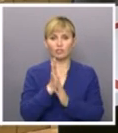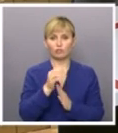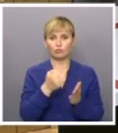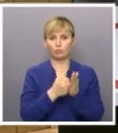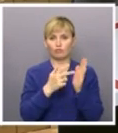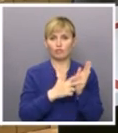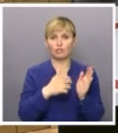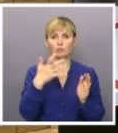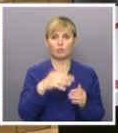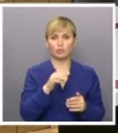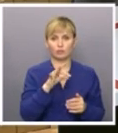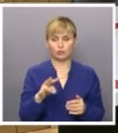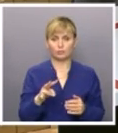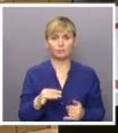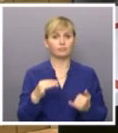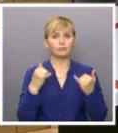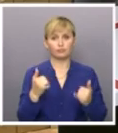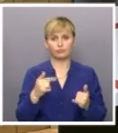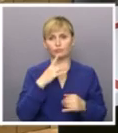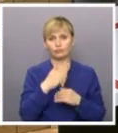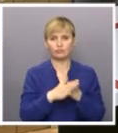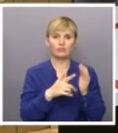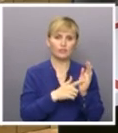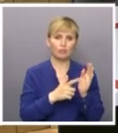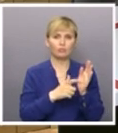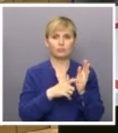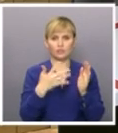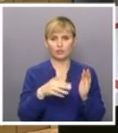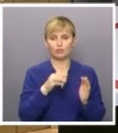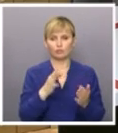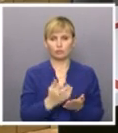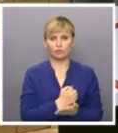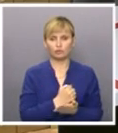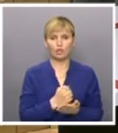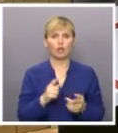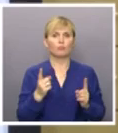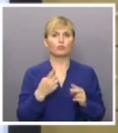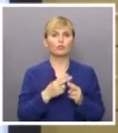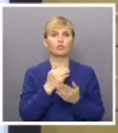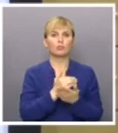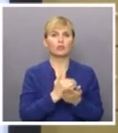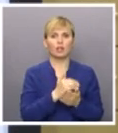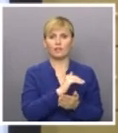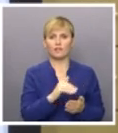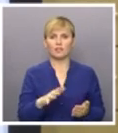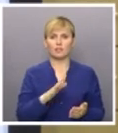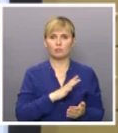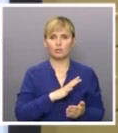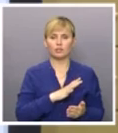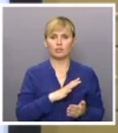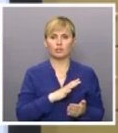850 тонн. Так. И сейчас оно где-то на уровне 700-750 тонн поддерживается. А тогда почему эта программа официально была признана